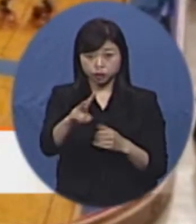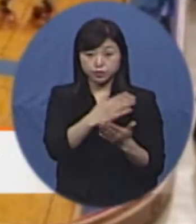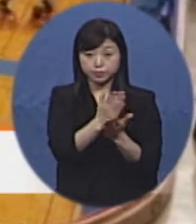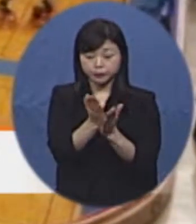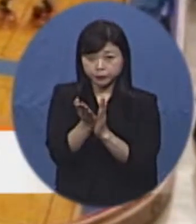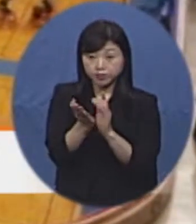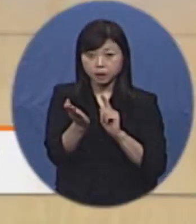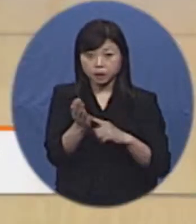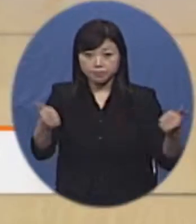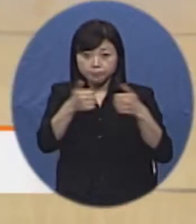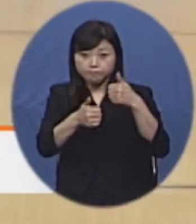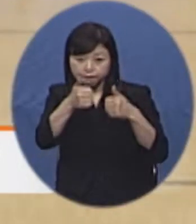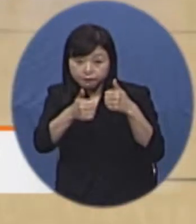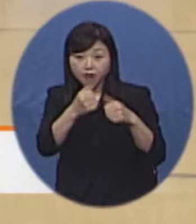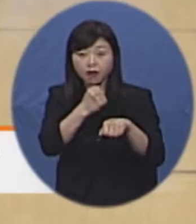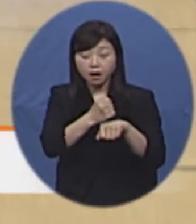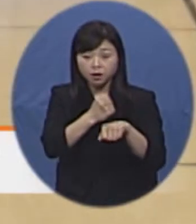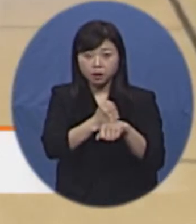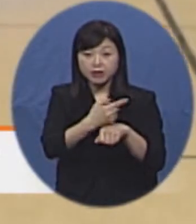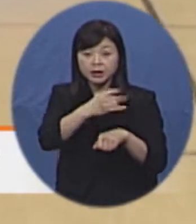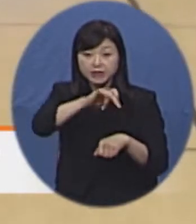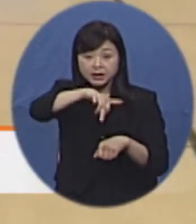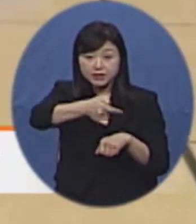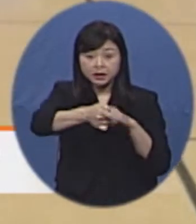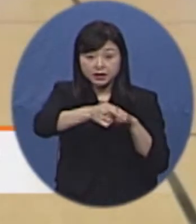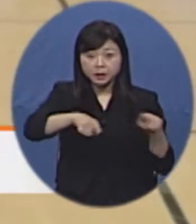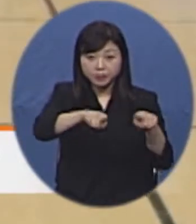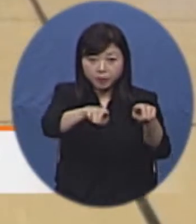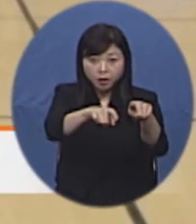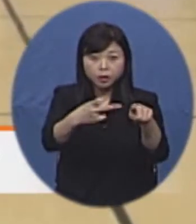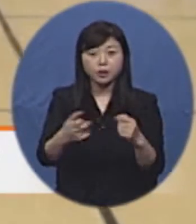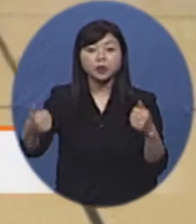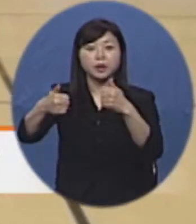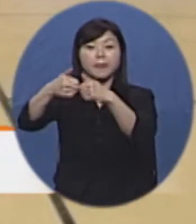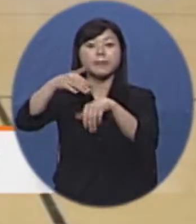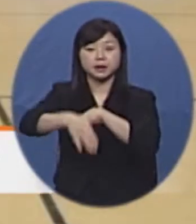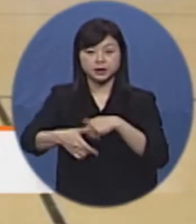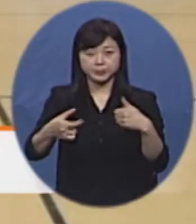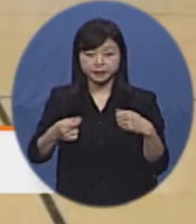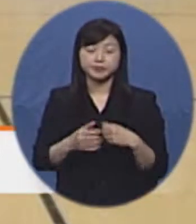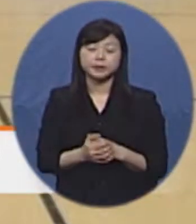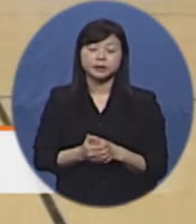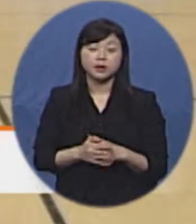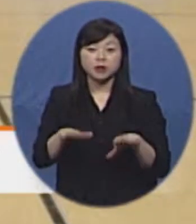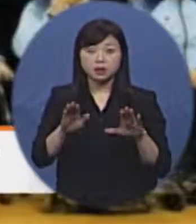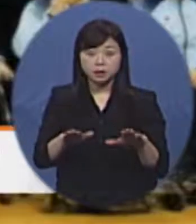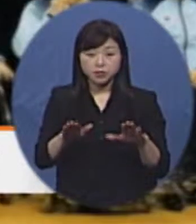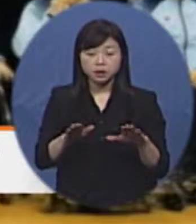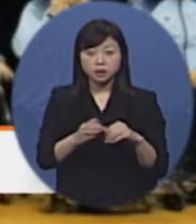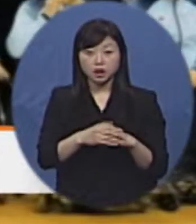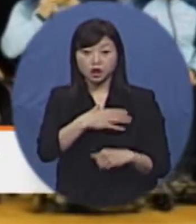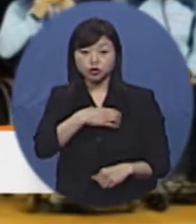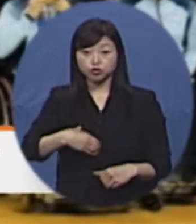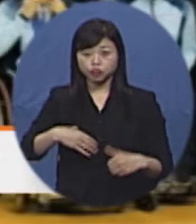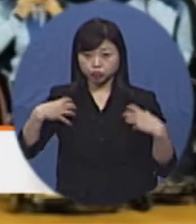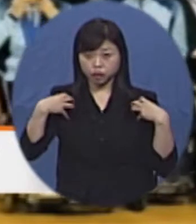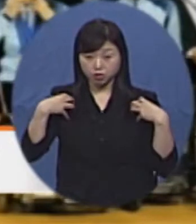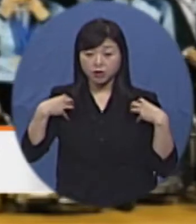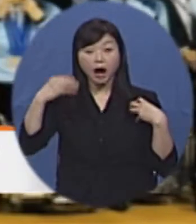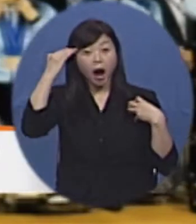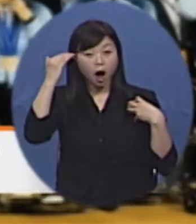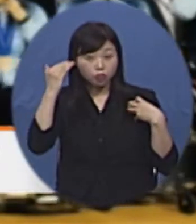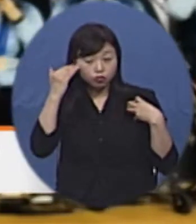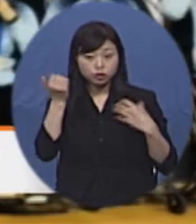종목에서 기량을 겨뤘고 경기는 리그전과 토너먼트 방식으로 이루어졌습니다. 이번 대회에서 중구청 소속 한국 국가대표